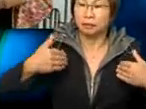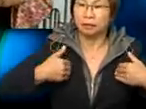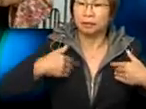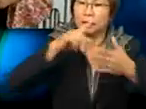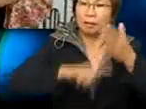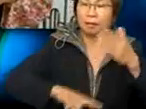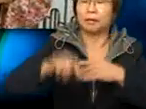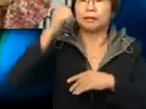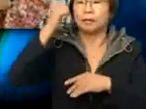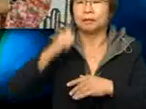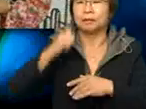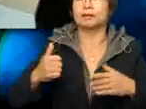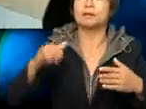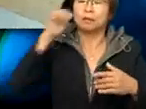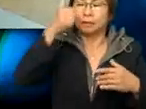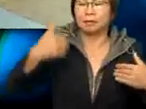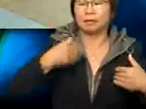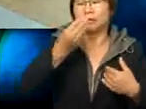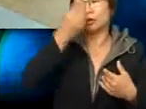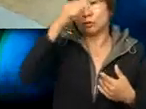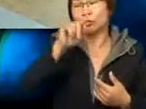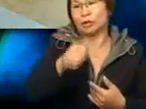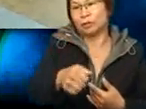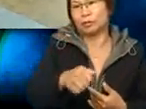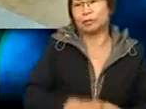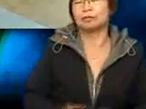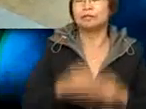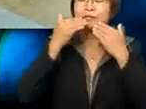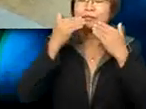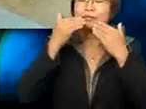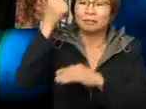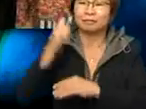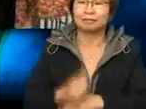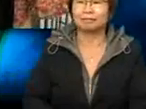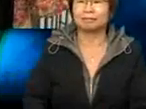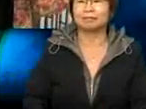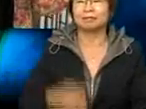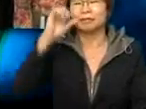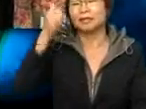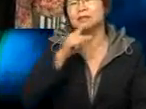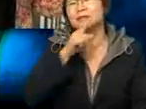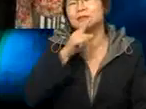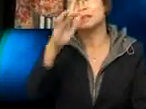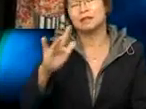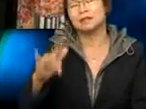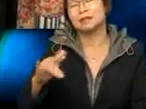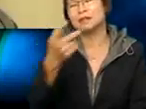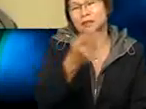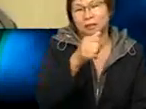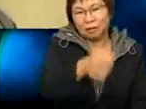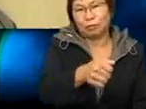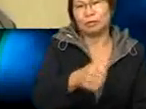Ini makcik ada makanan untuk kamu. Terima kasih, makcik. Makcik sebenarnya kesian tengok kamu ni,